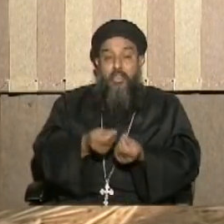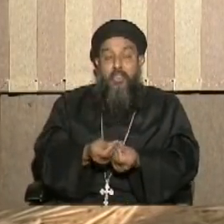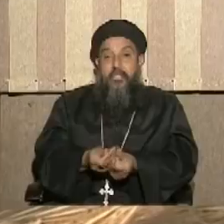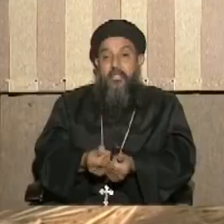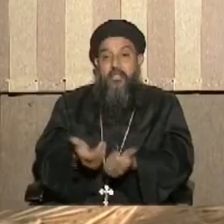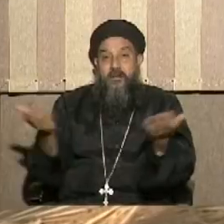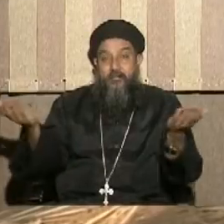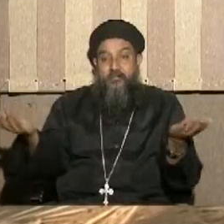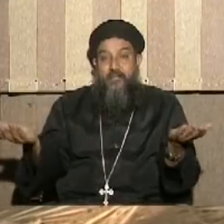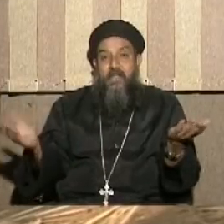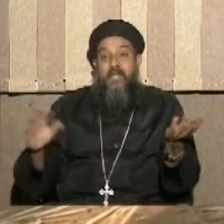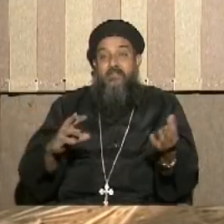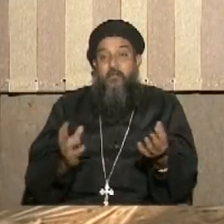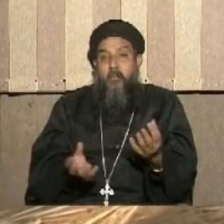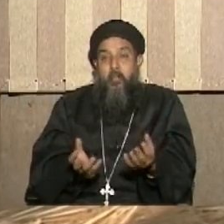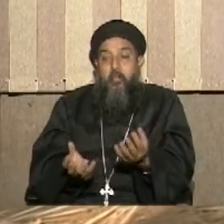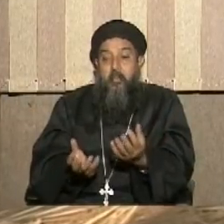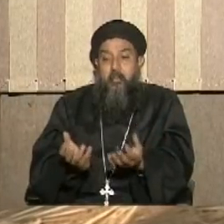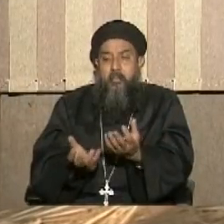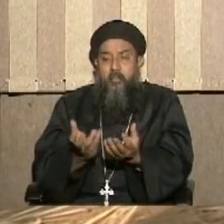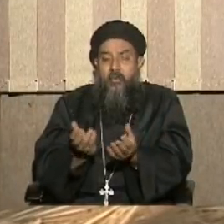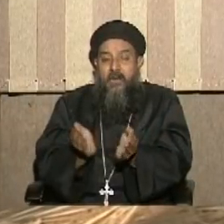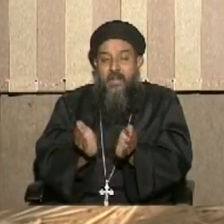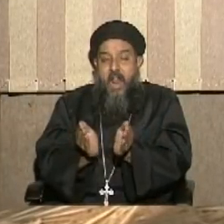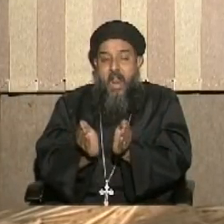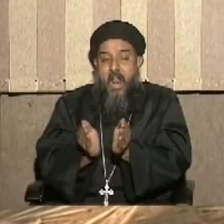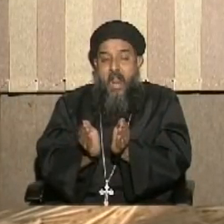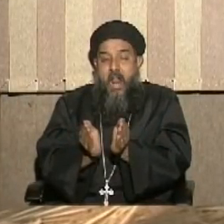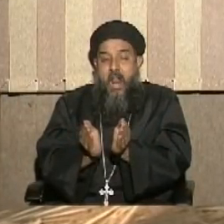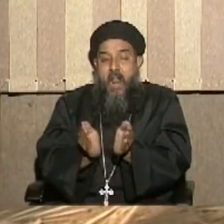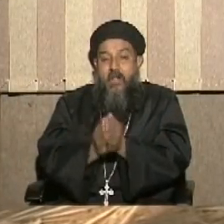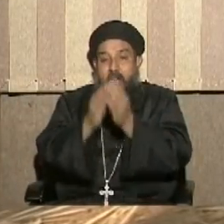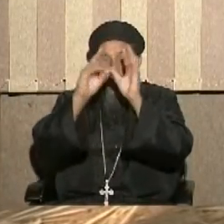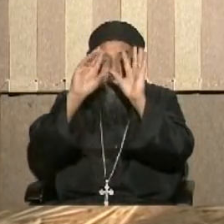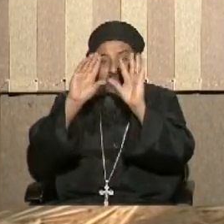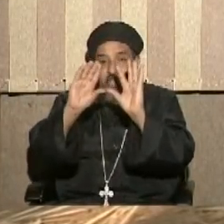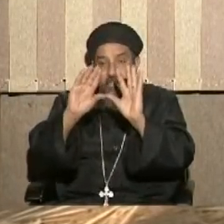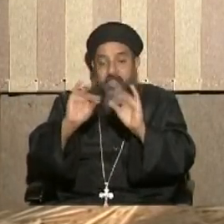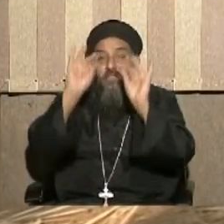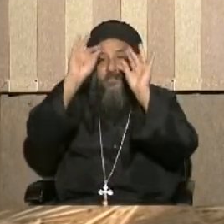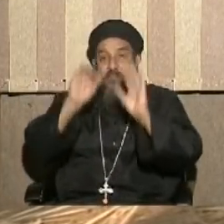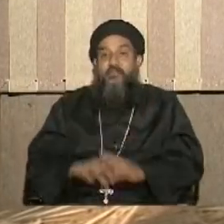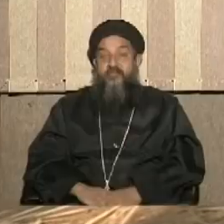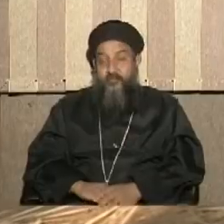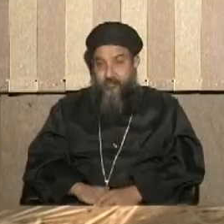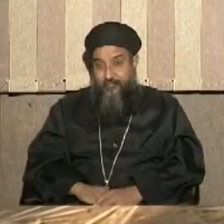يتلاشى، بخار يظهر قليلا ثم يضمحل.